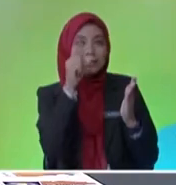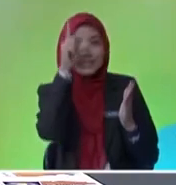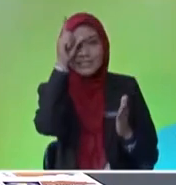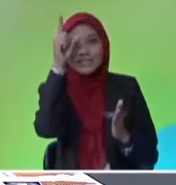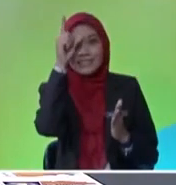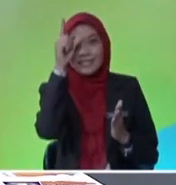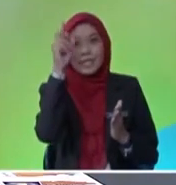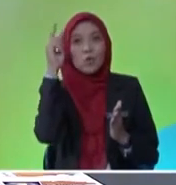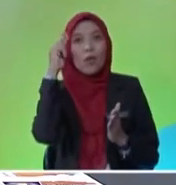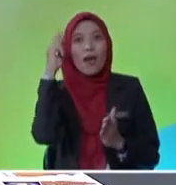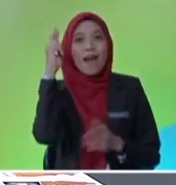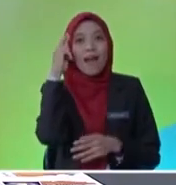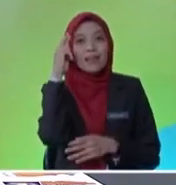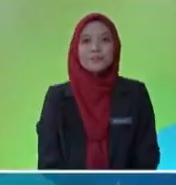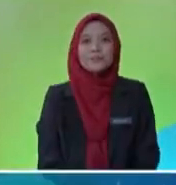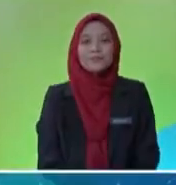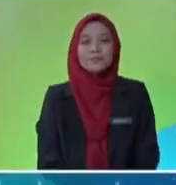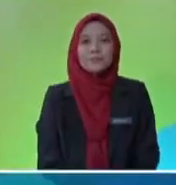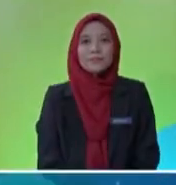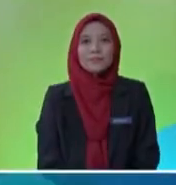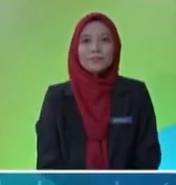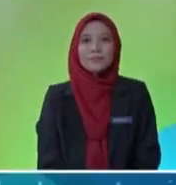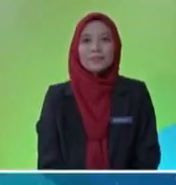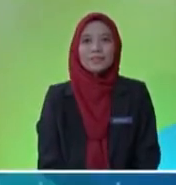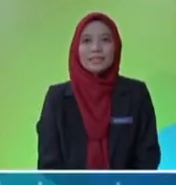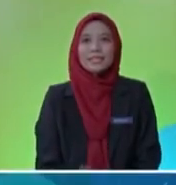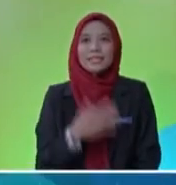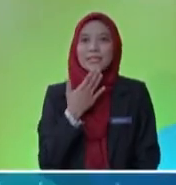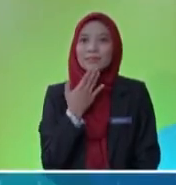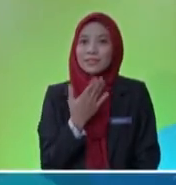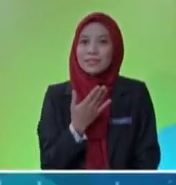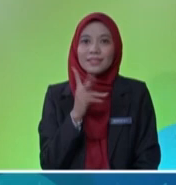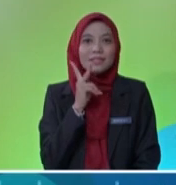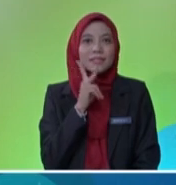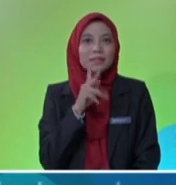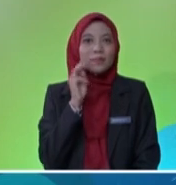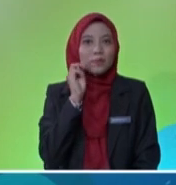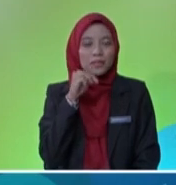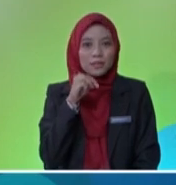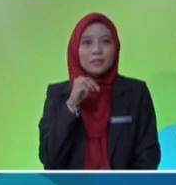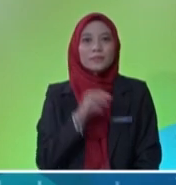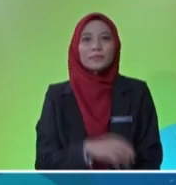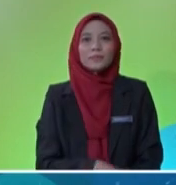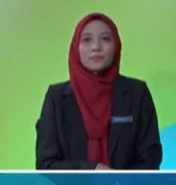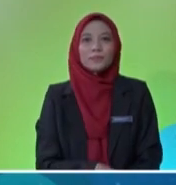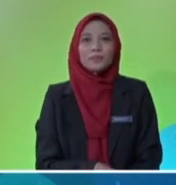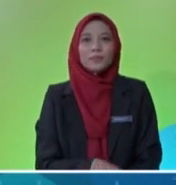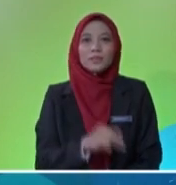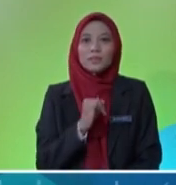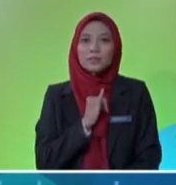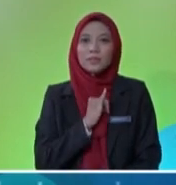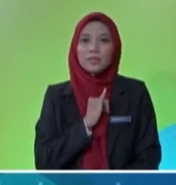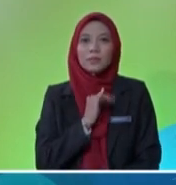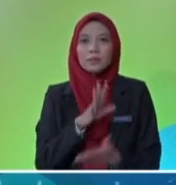Ridwan Siregar idoy ke-5 kasih kamera kesimpulan yang saya dapek